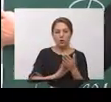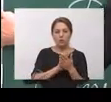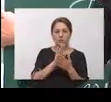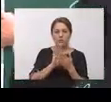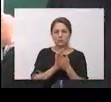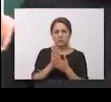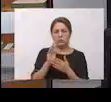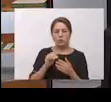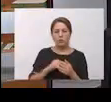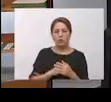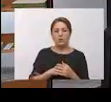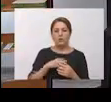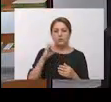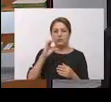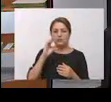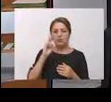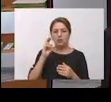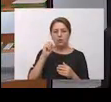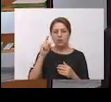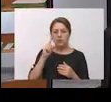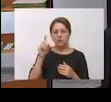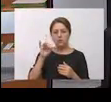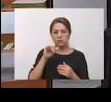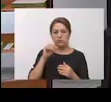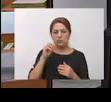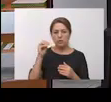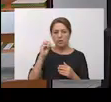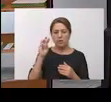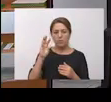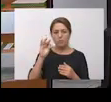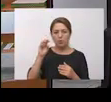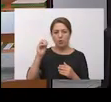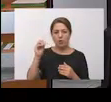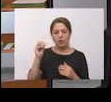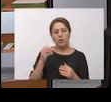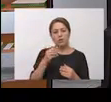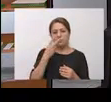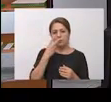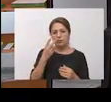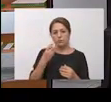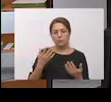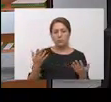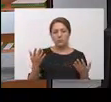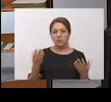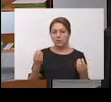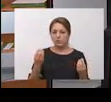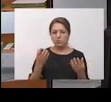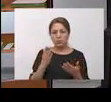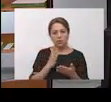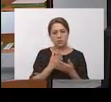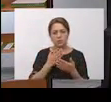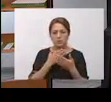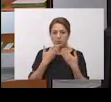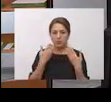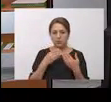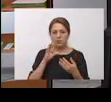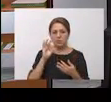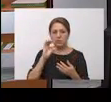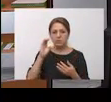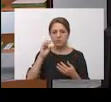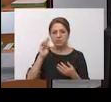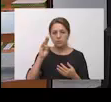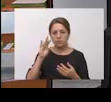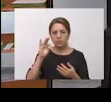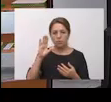Сказуемое. Давайте посмотрим, есть ли еще в этом предложении грамматические основы. Нет,